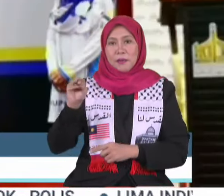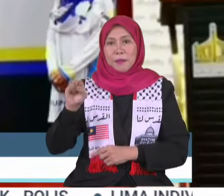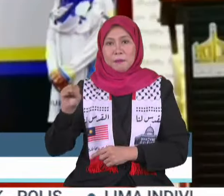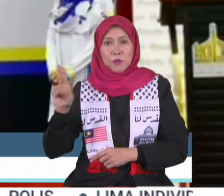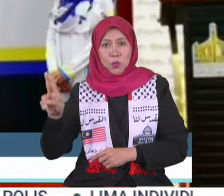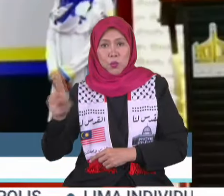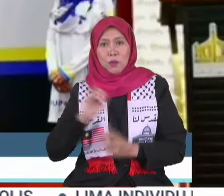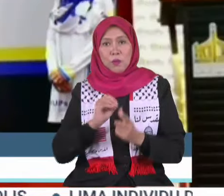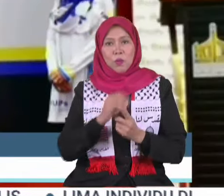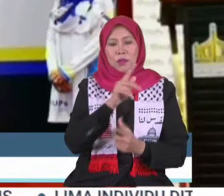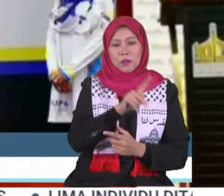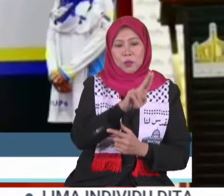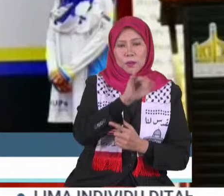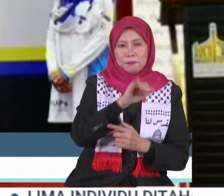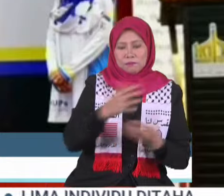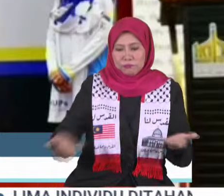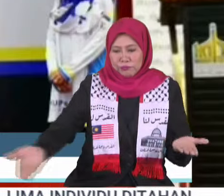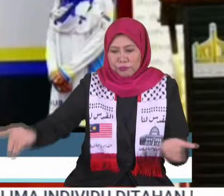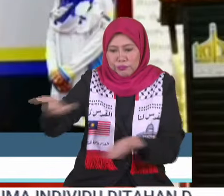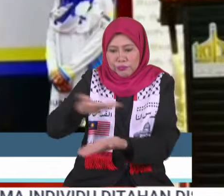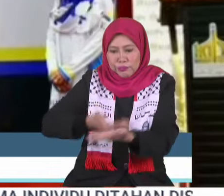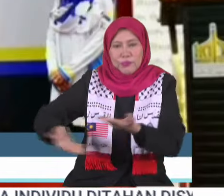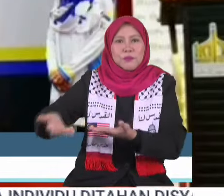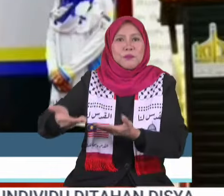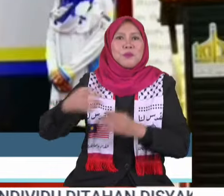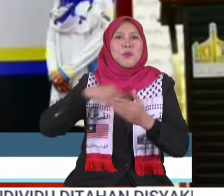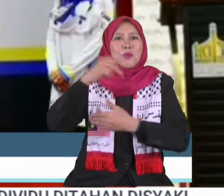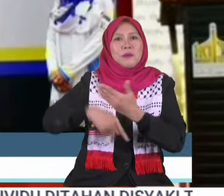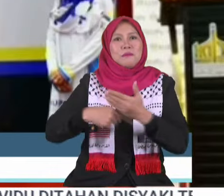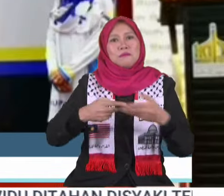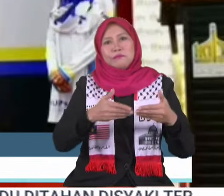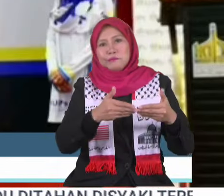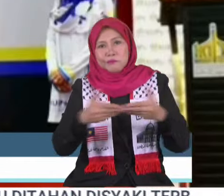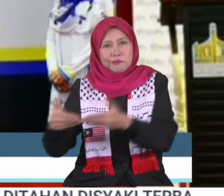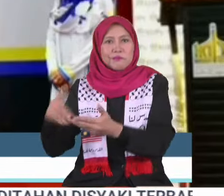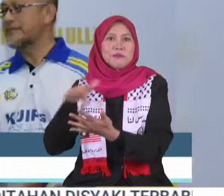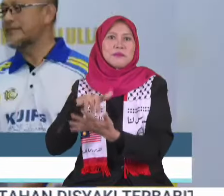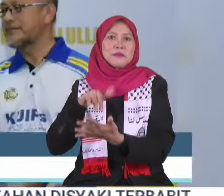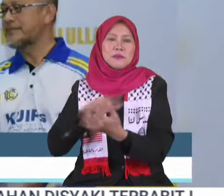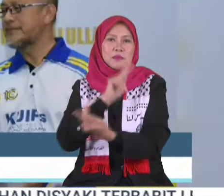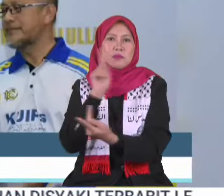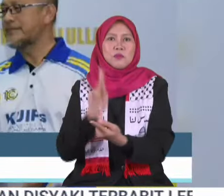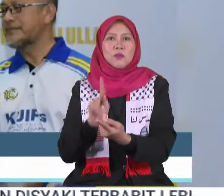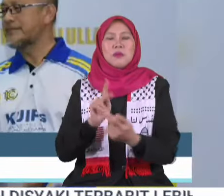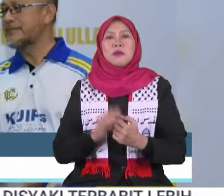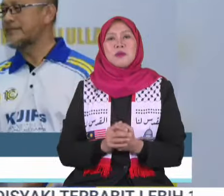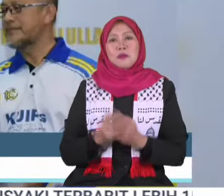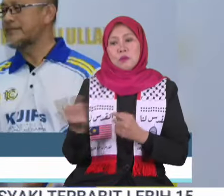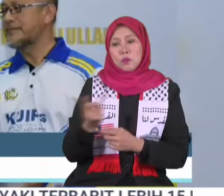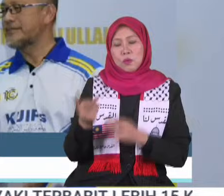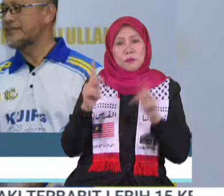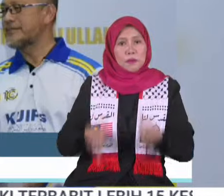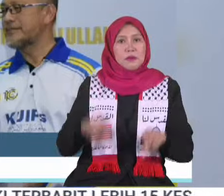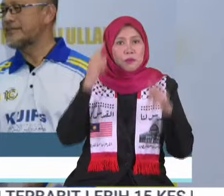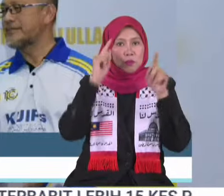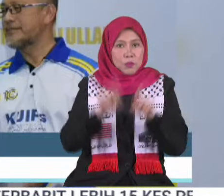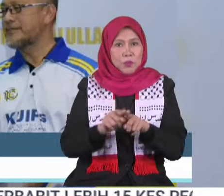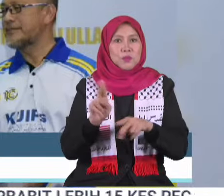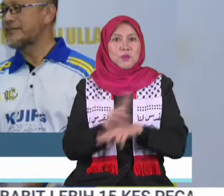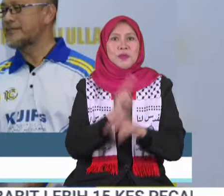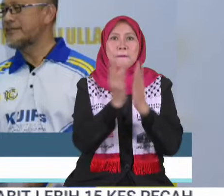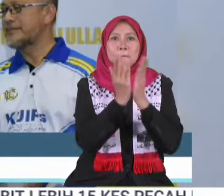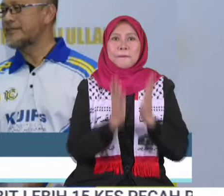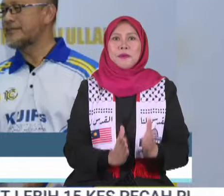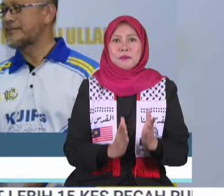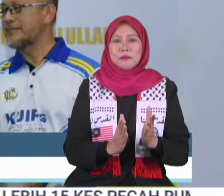atau KUIPS untuk mengikuti program pengajian lanjutan yang bersesuaian. Selain itu, kedua-dua pihak juga bersetuju untuk menerima